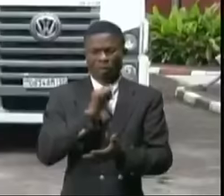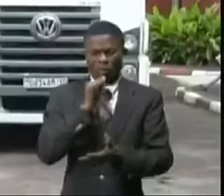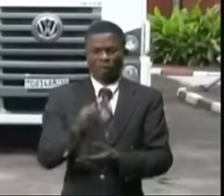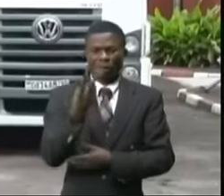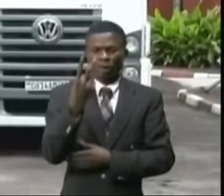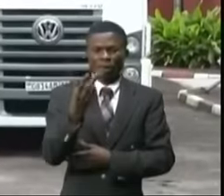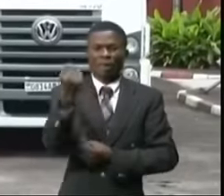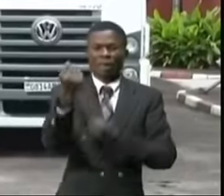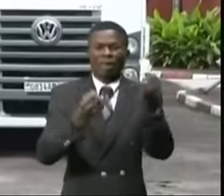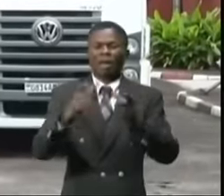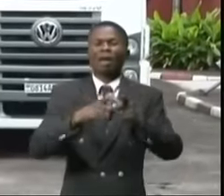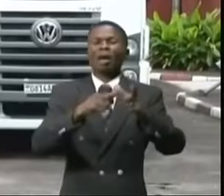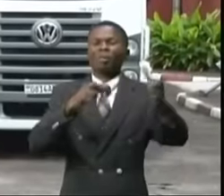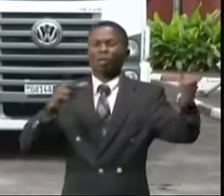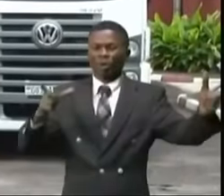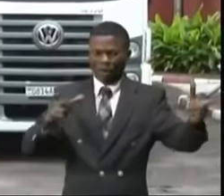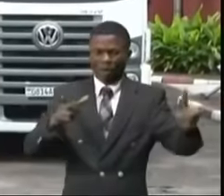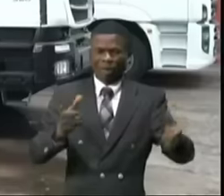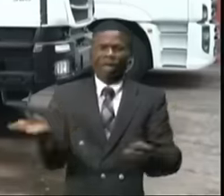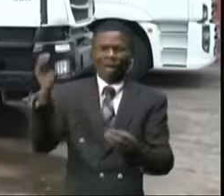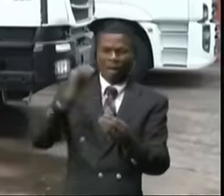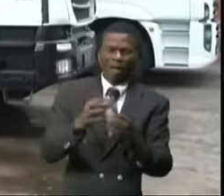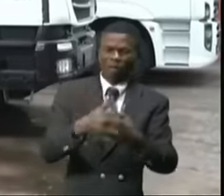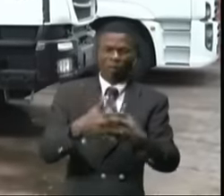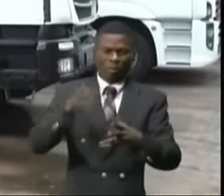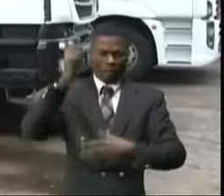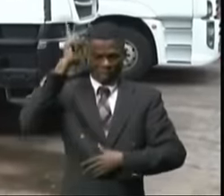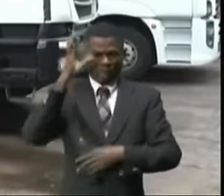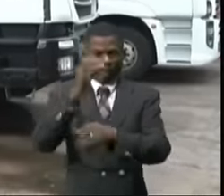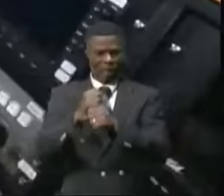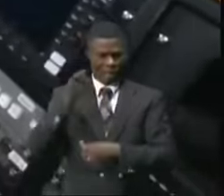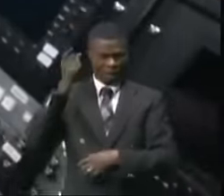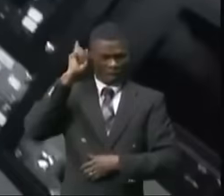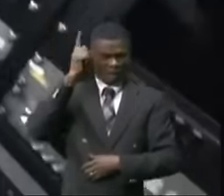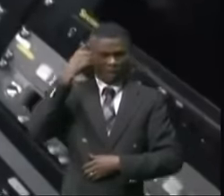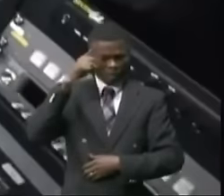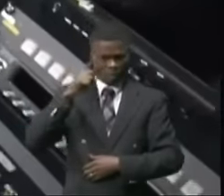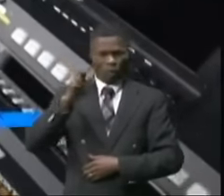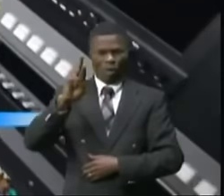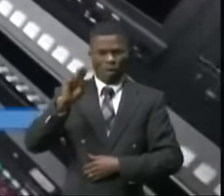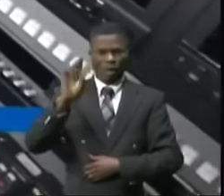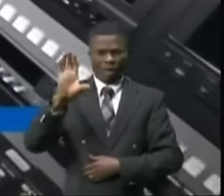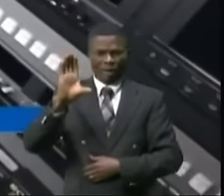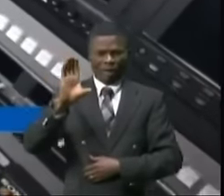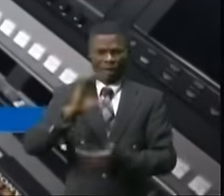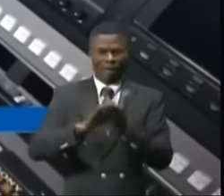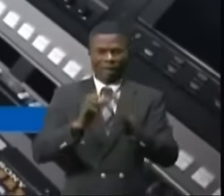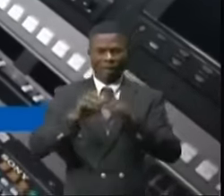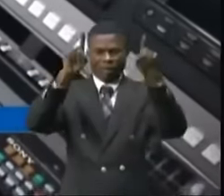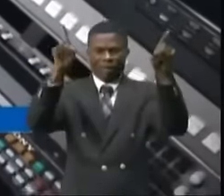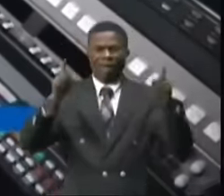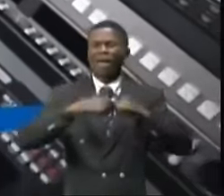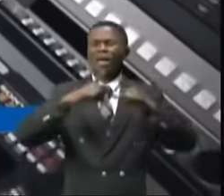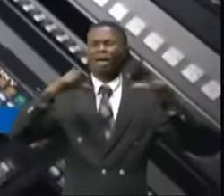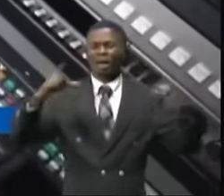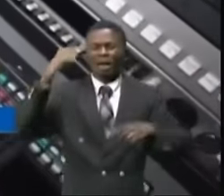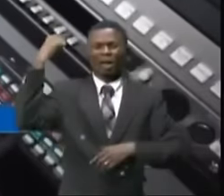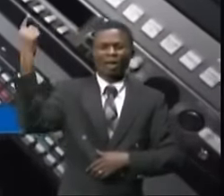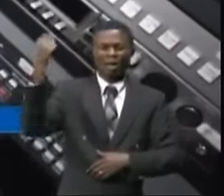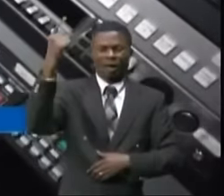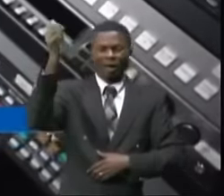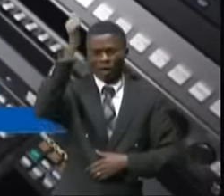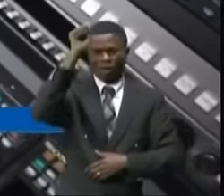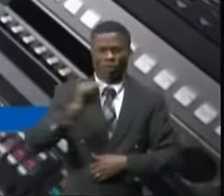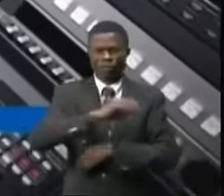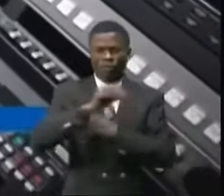reportage qui vont s'ajouter aux autres matériels déjà réceptionnés pour faire de la RTNC la plus grande chaîne de télévision de l'Afrique